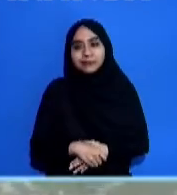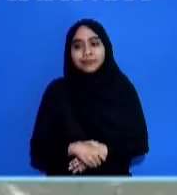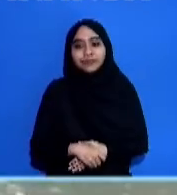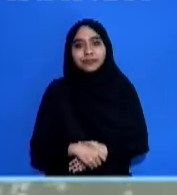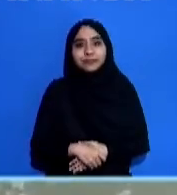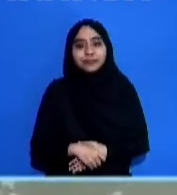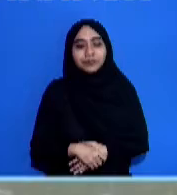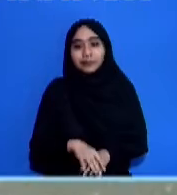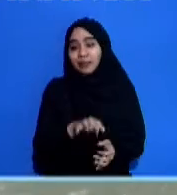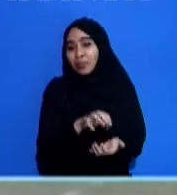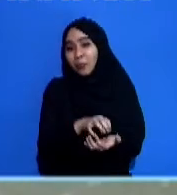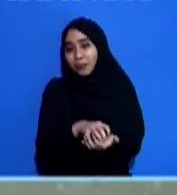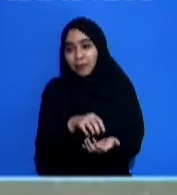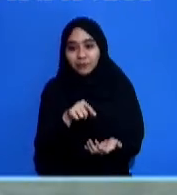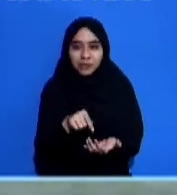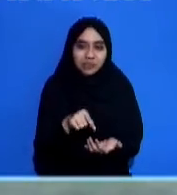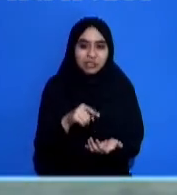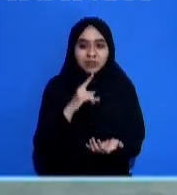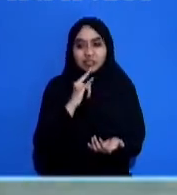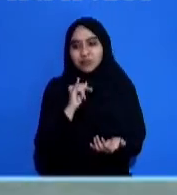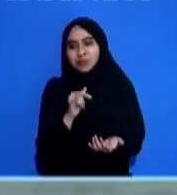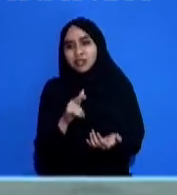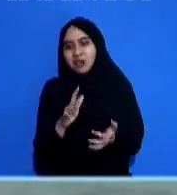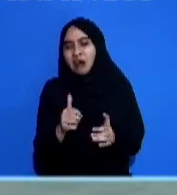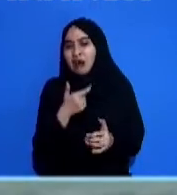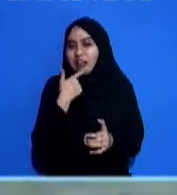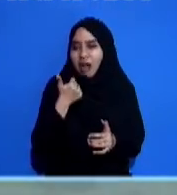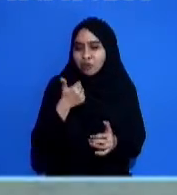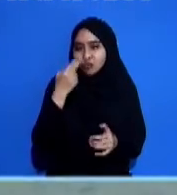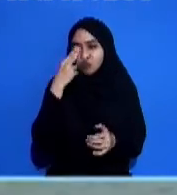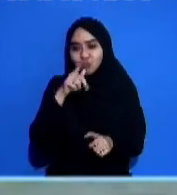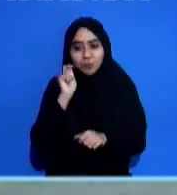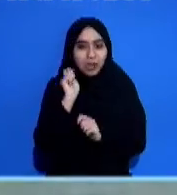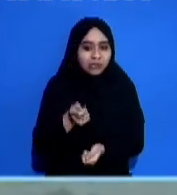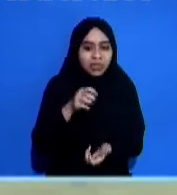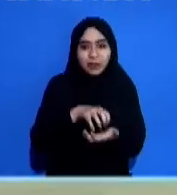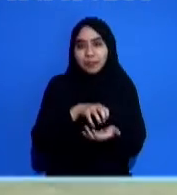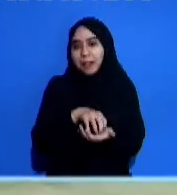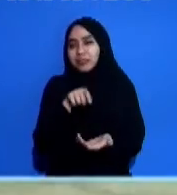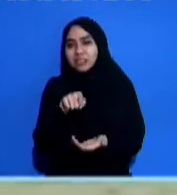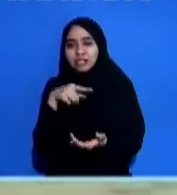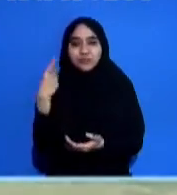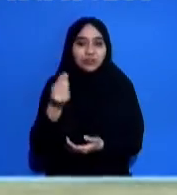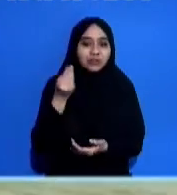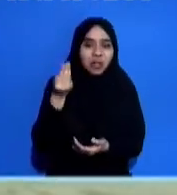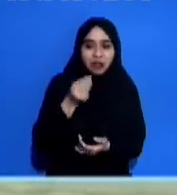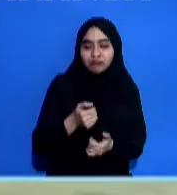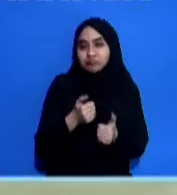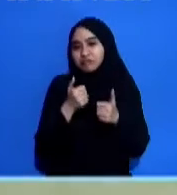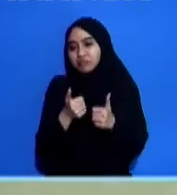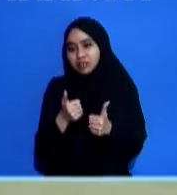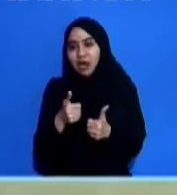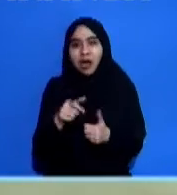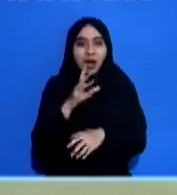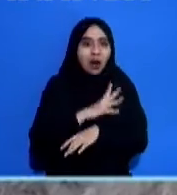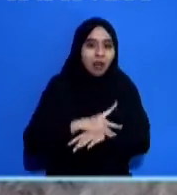Kajawi papanipun ingkang metok sanget kangge nindakaken kridha mancing. Ing dermaga gesing menika, para wisatawan ugi badhe dipun segai sesawangan